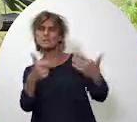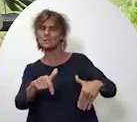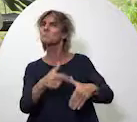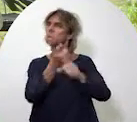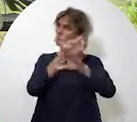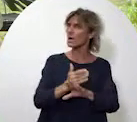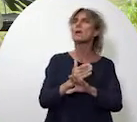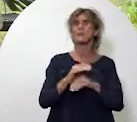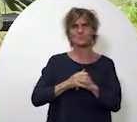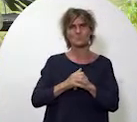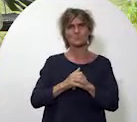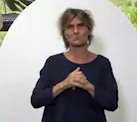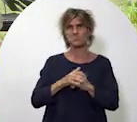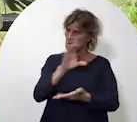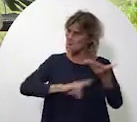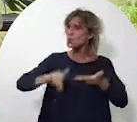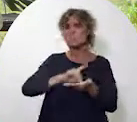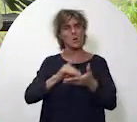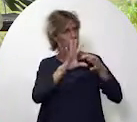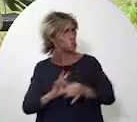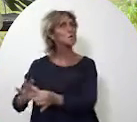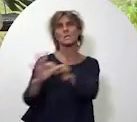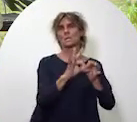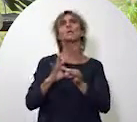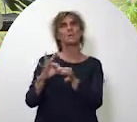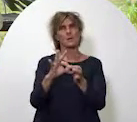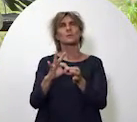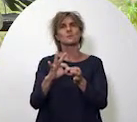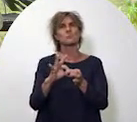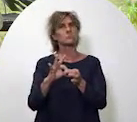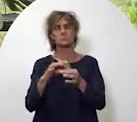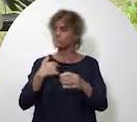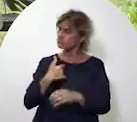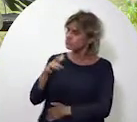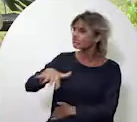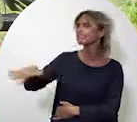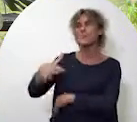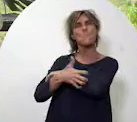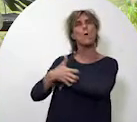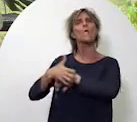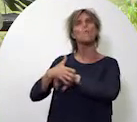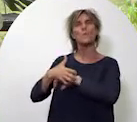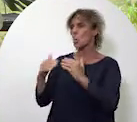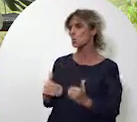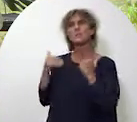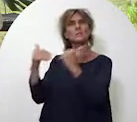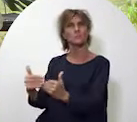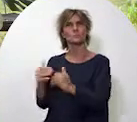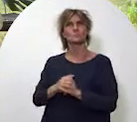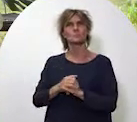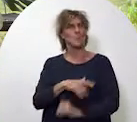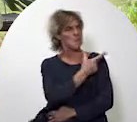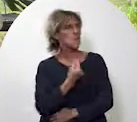en 2010 cette collectivité de toutes les solidarités nous demeurerons aux côtés des plus démunis